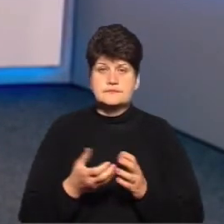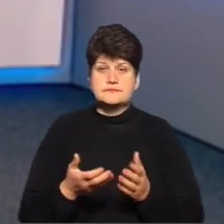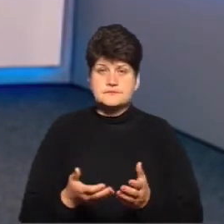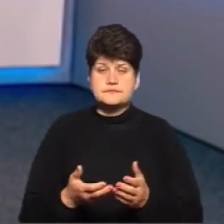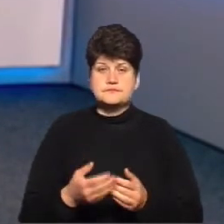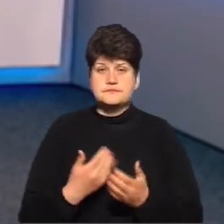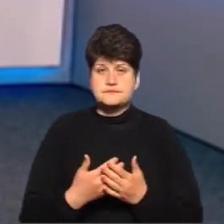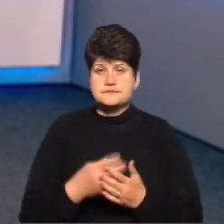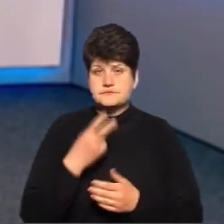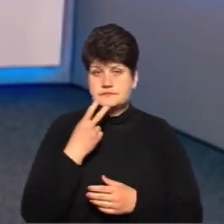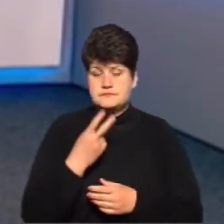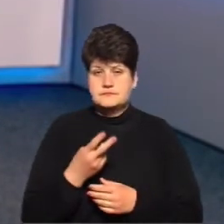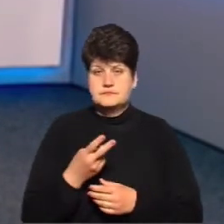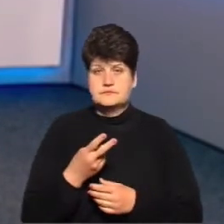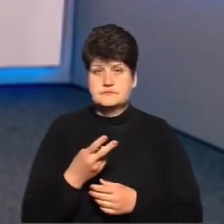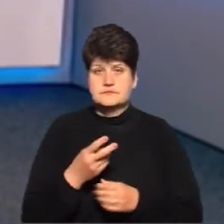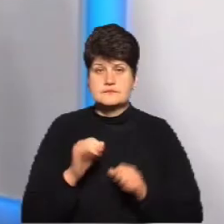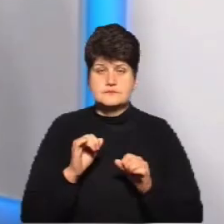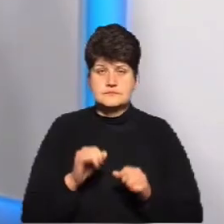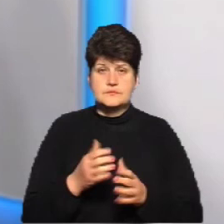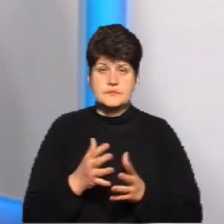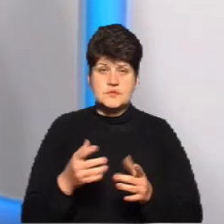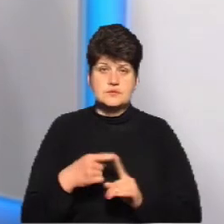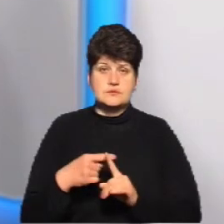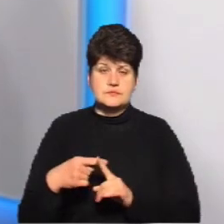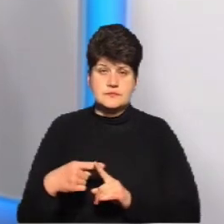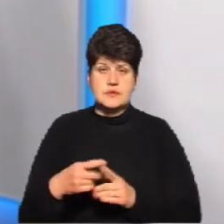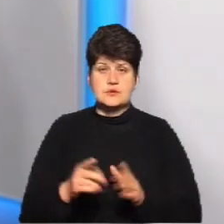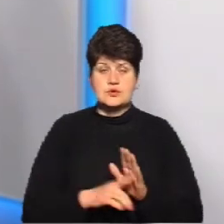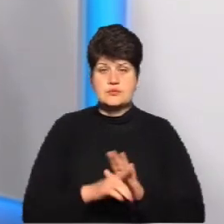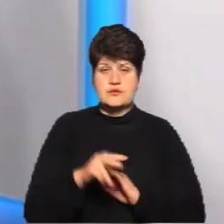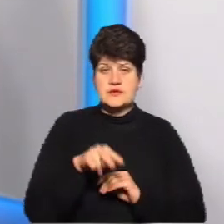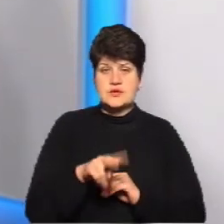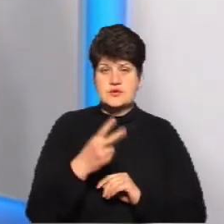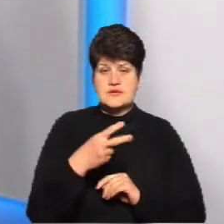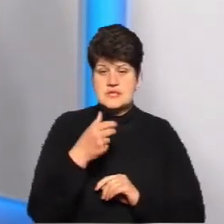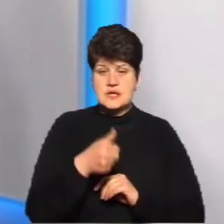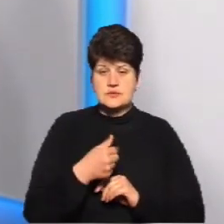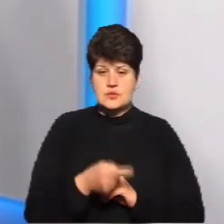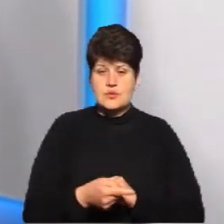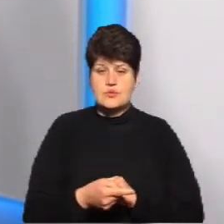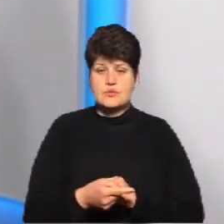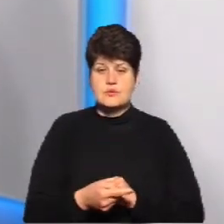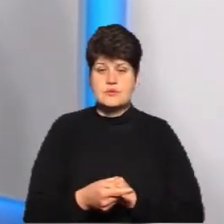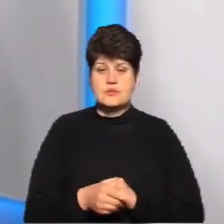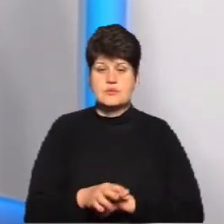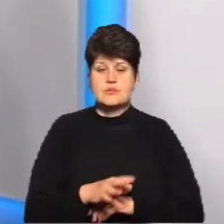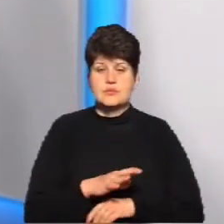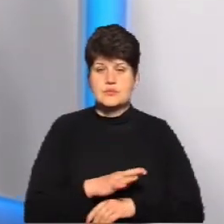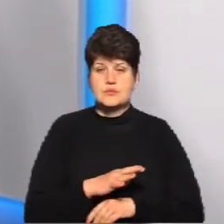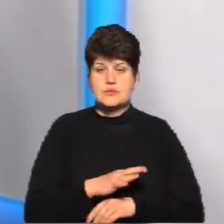більше, може, переваг. Угу. Якщо на початку 2020 року було в